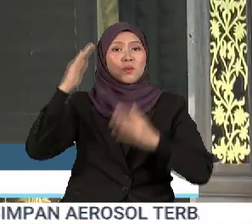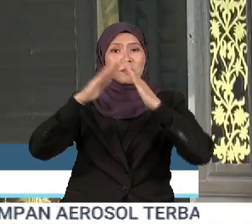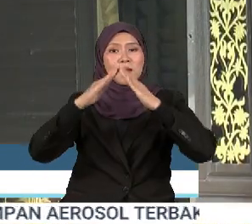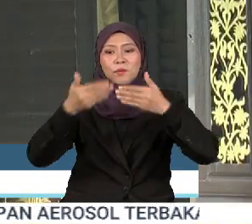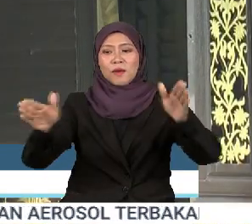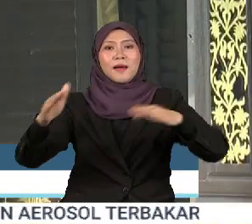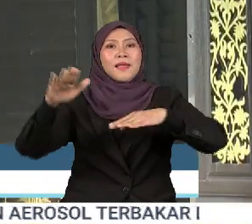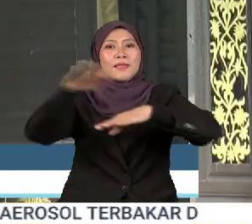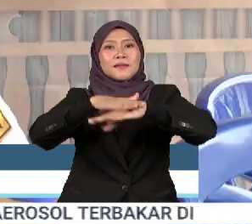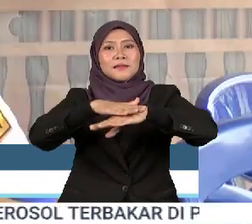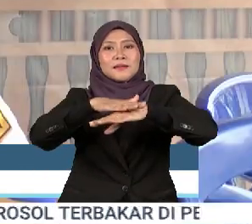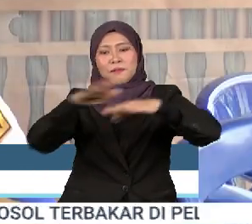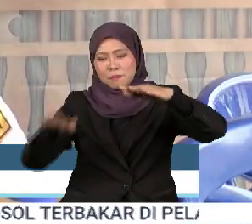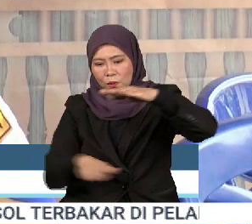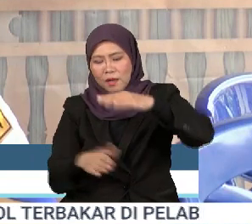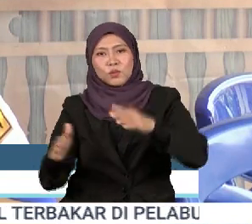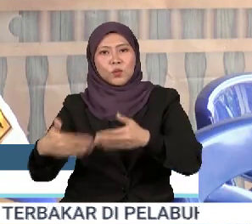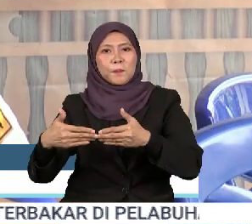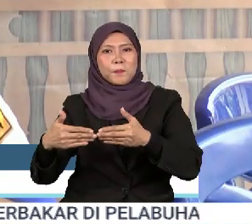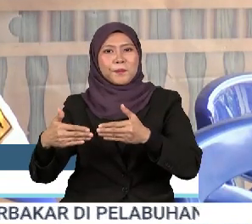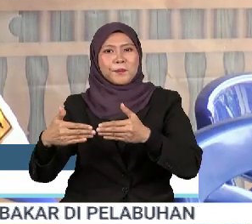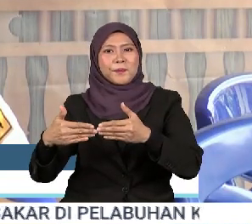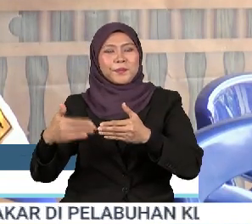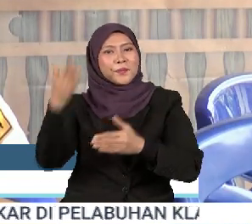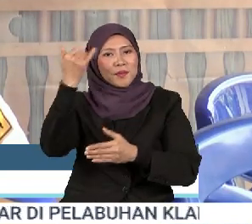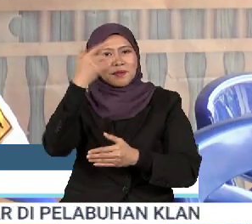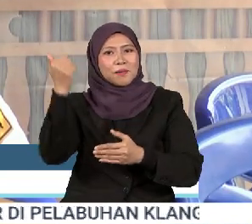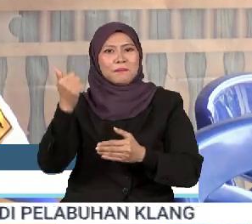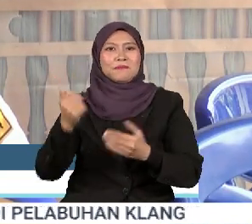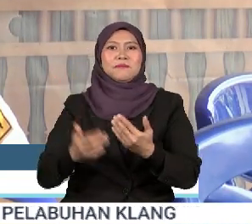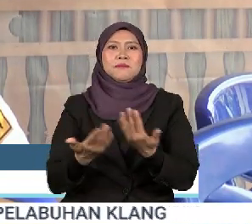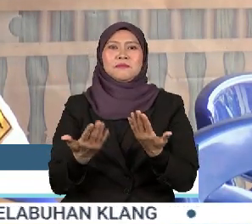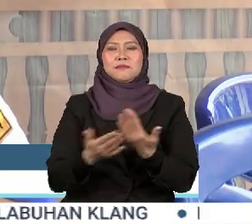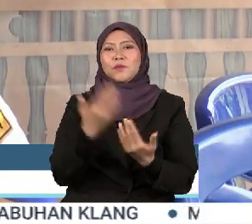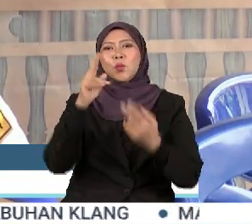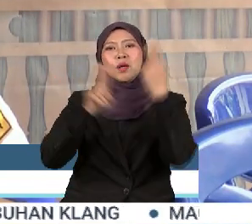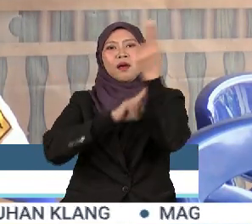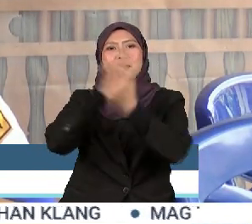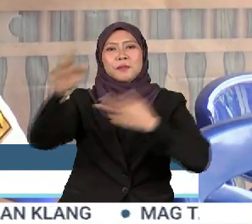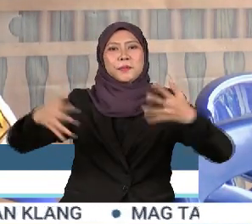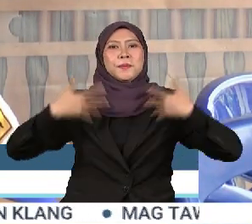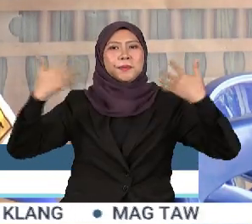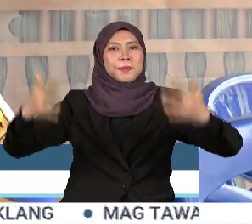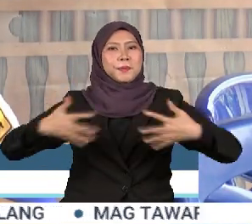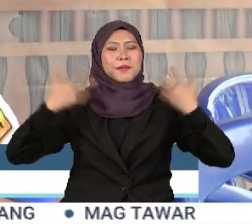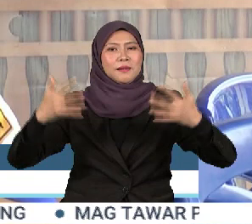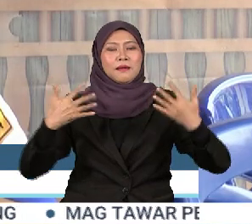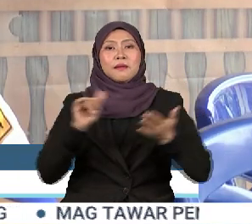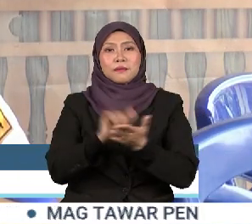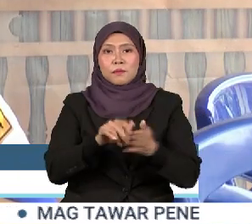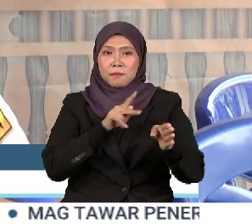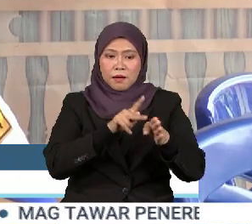atas, bawah tutup, kerana nakkan dari segi pengudaraan dan sebagainya. Ini menunjukkan bahawa